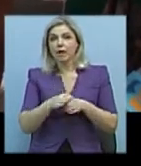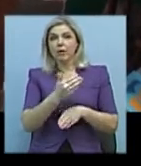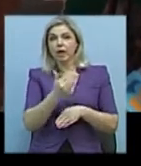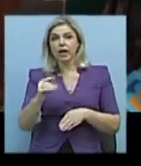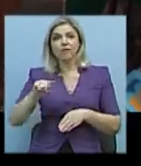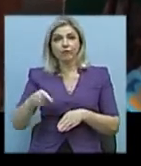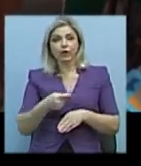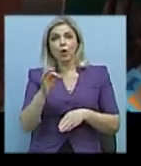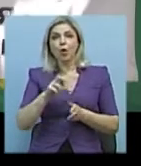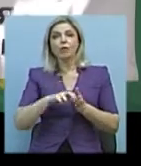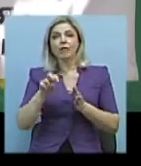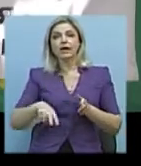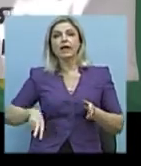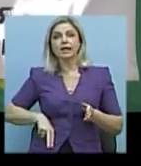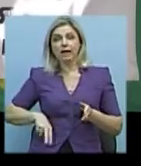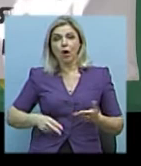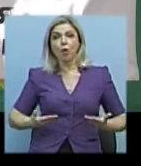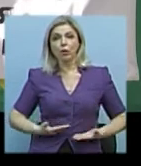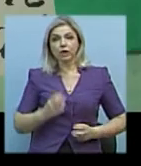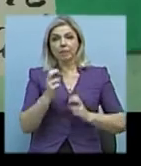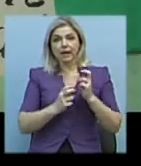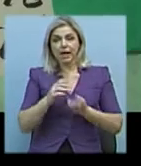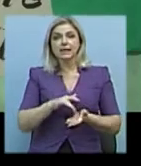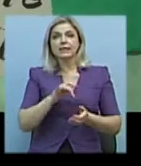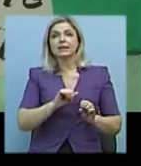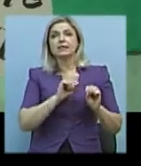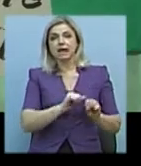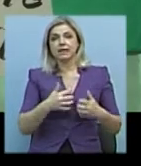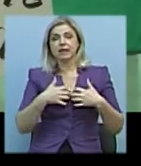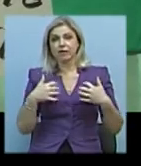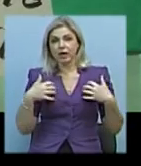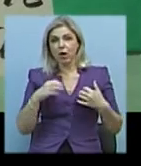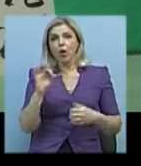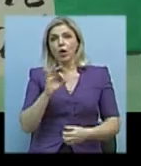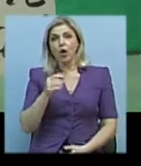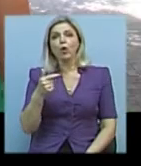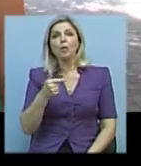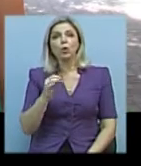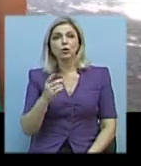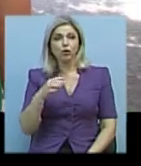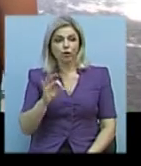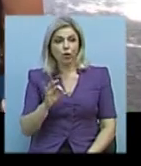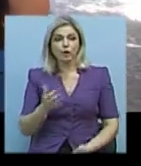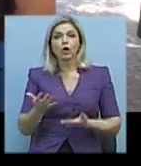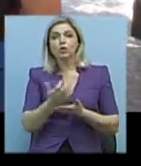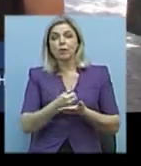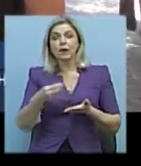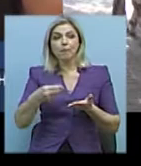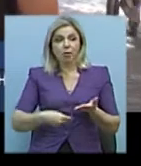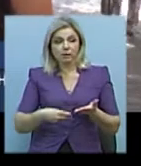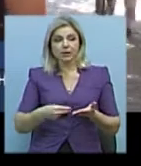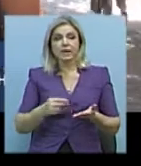Щодо відсторонення з посади директора комунального підприємства «Центр захисту тварин» Олександра Голобродського. Збираємо підписи